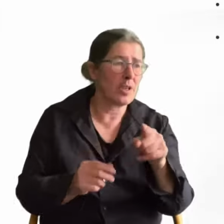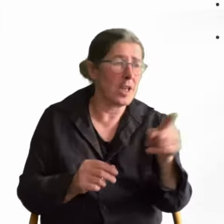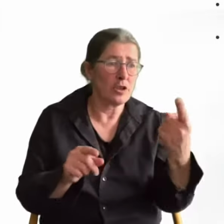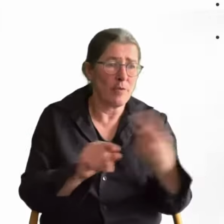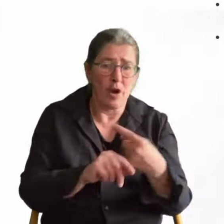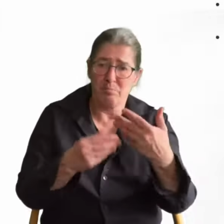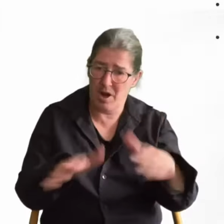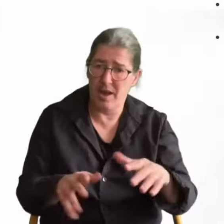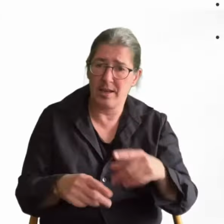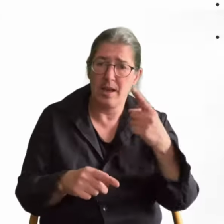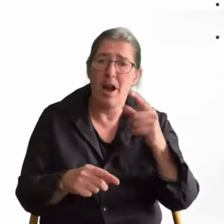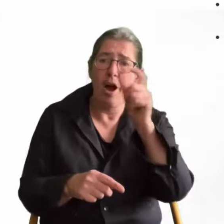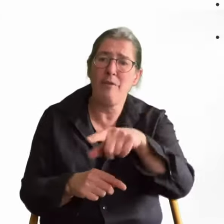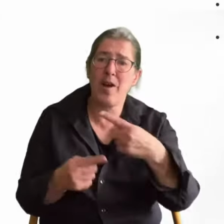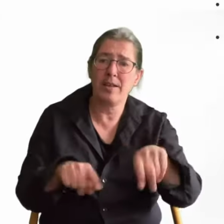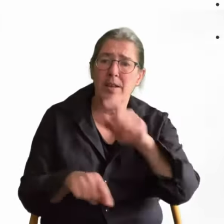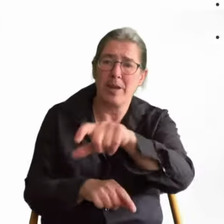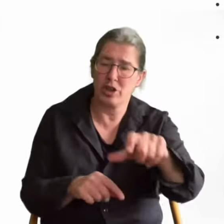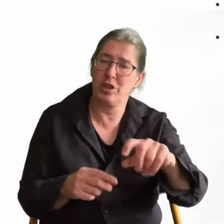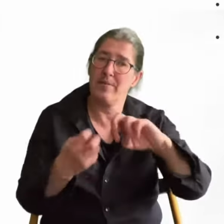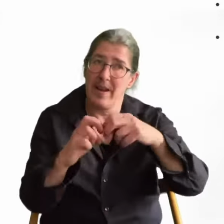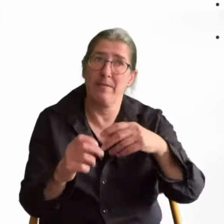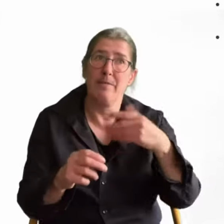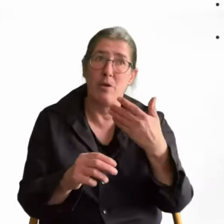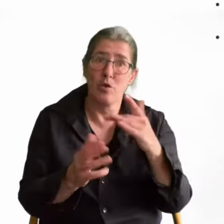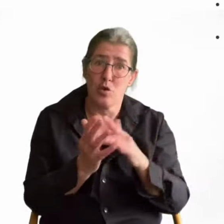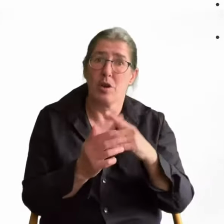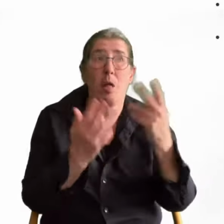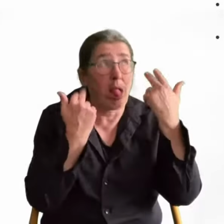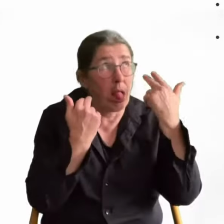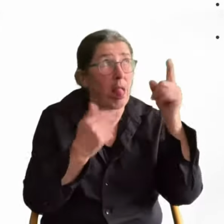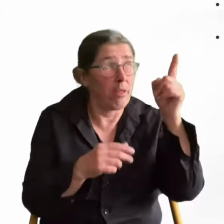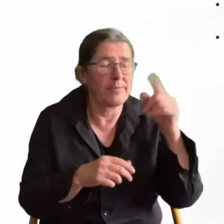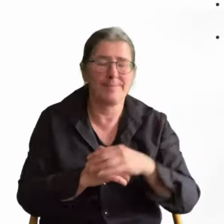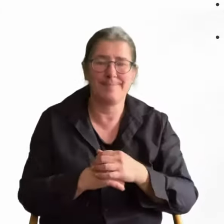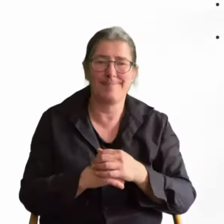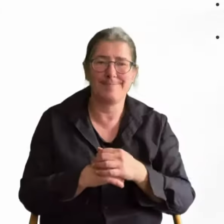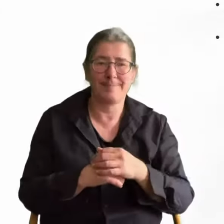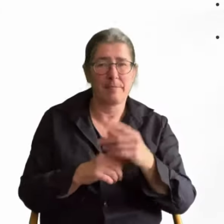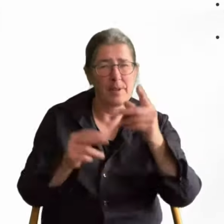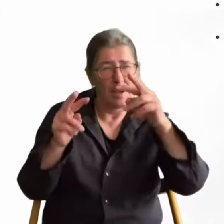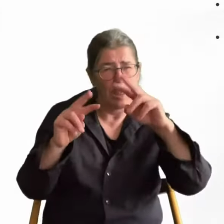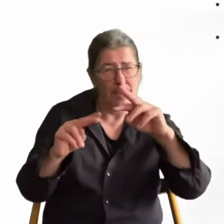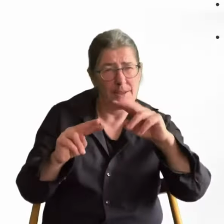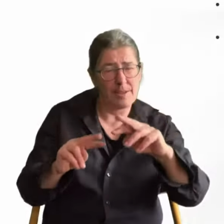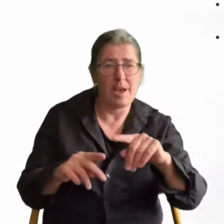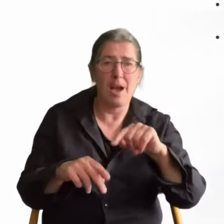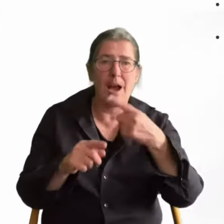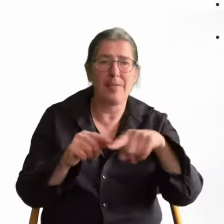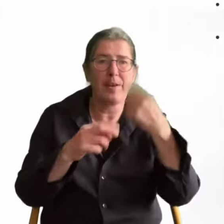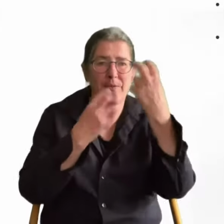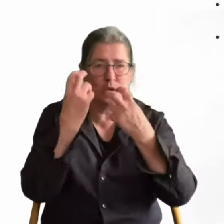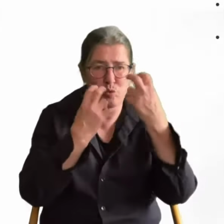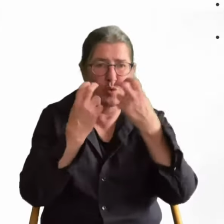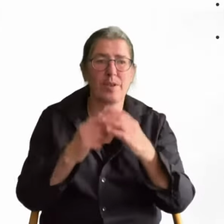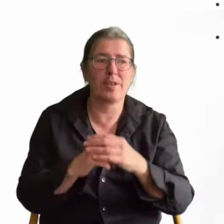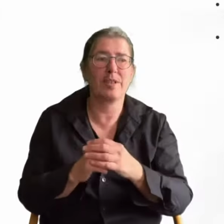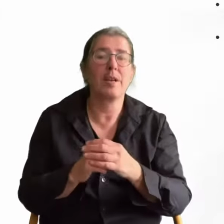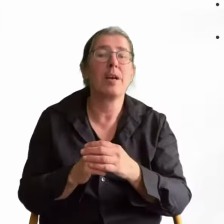bereit ist andere menschen zu quälen wegen seiner obrigkeitshörigkeit und bei diesen varianten bei diesen anderen versuchen